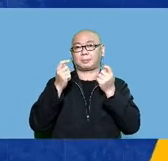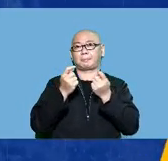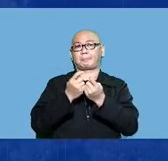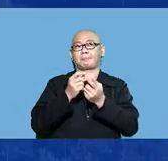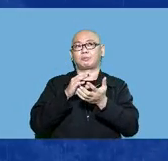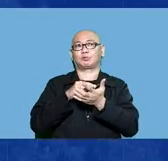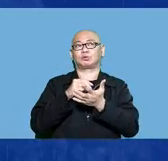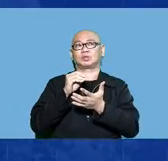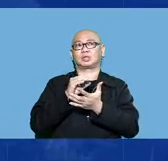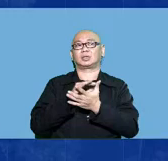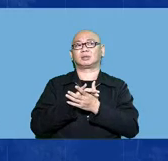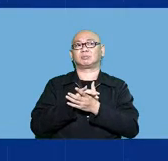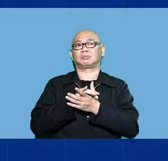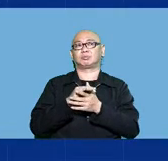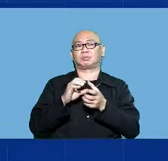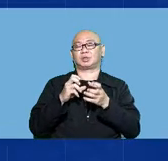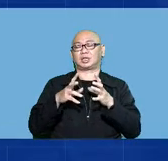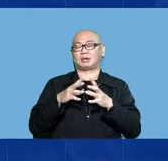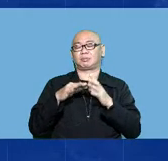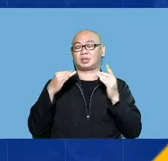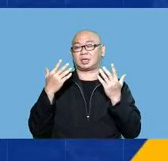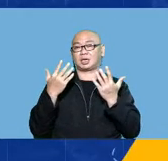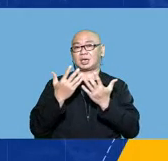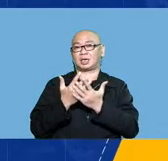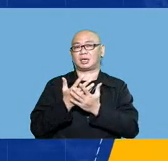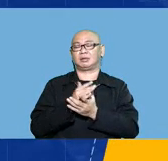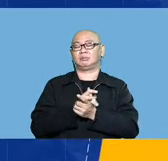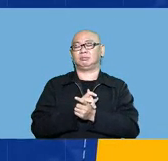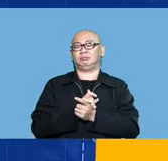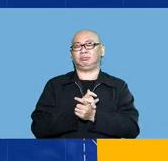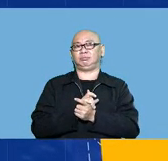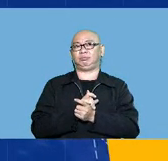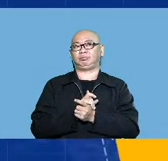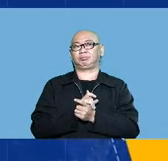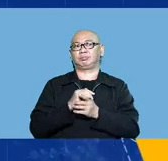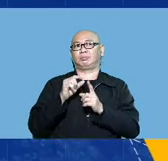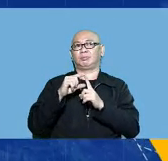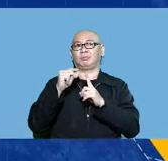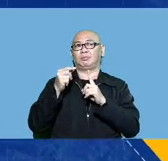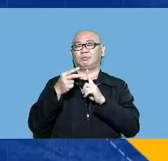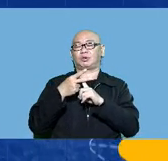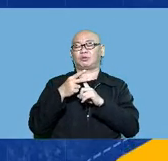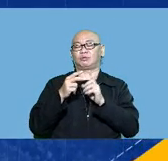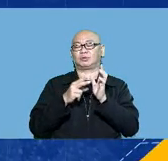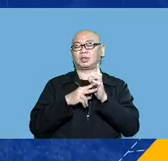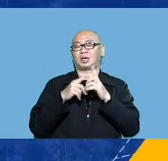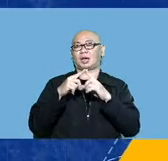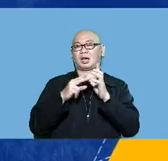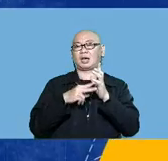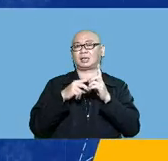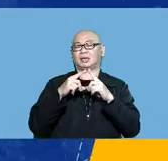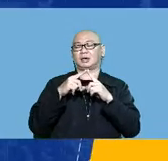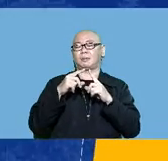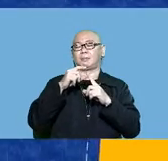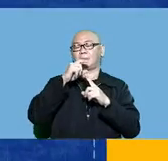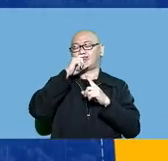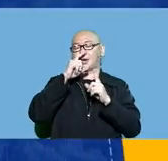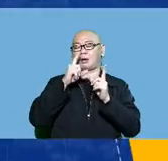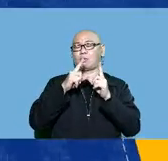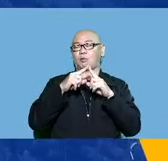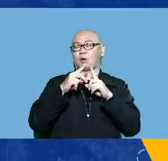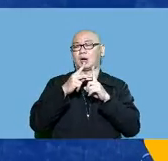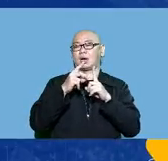pemberdayaan masyarakat ini di LPPM, Prof. Nana, Pak Wahid, Pak Danang, terima kasih